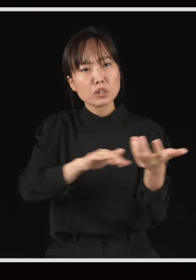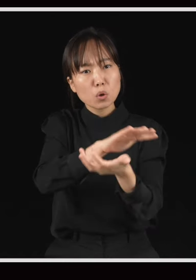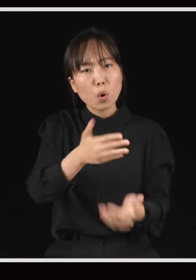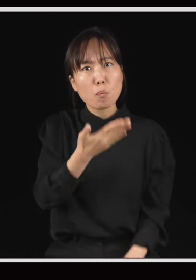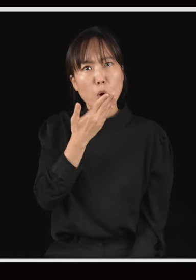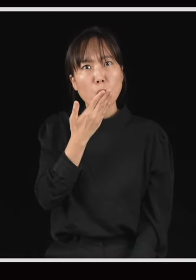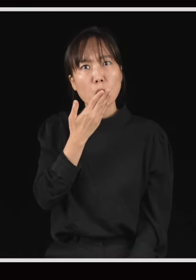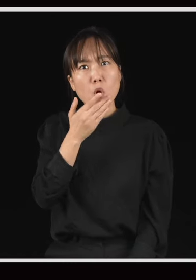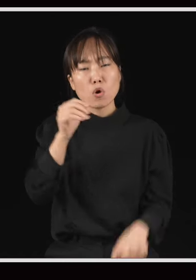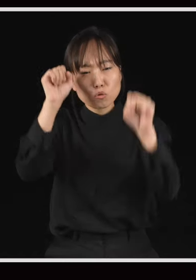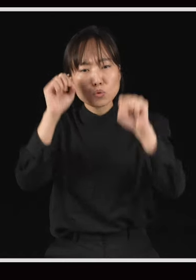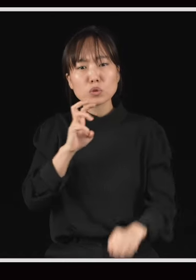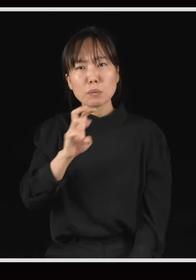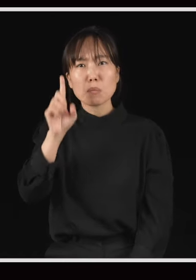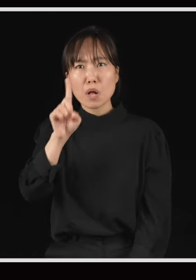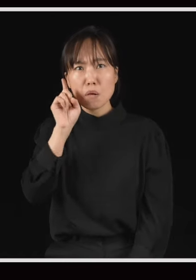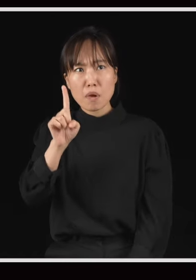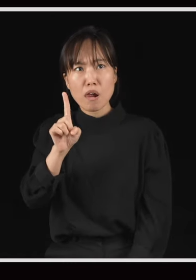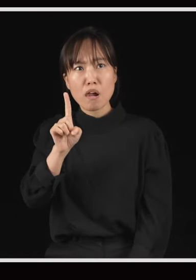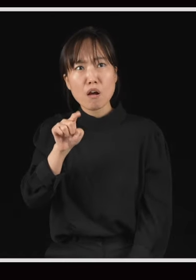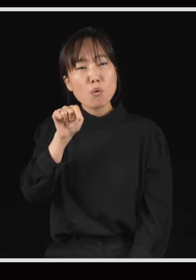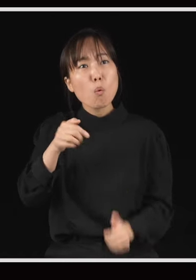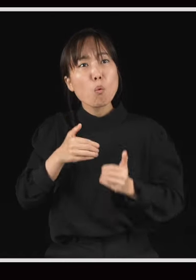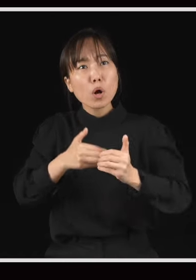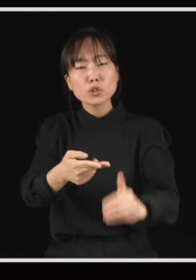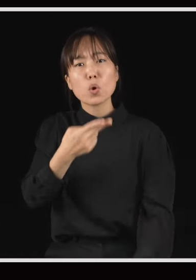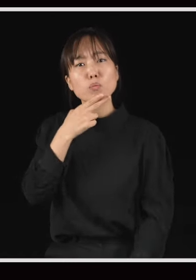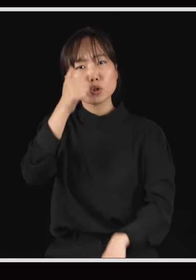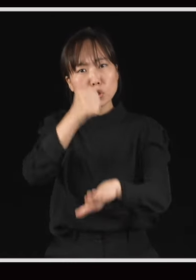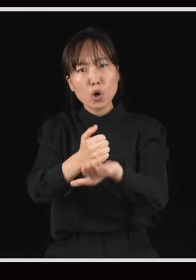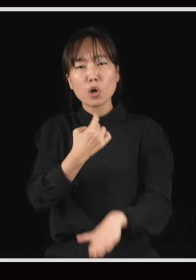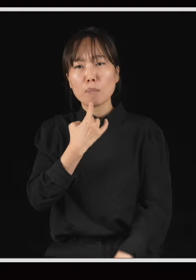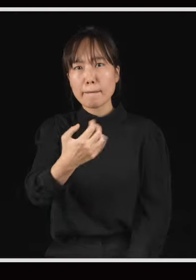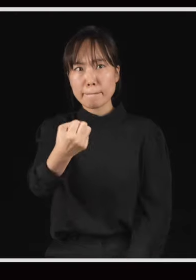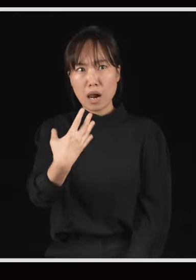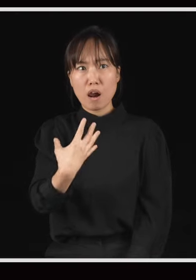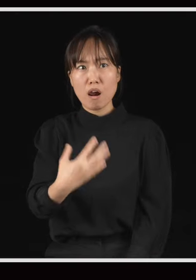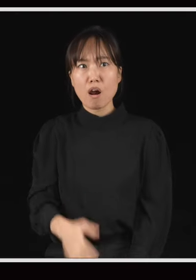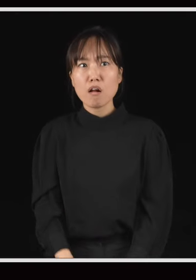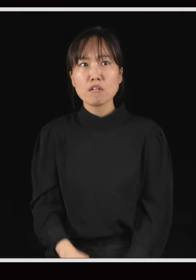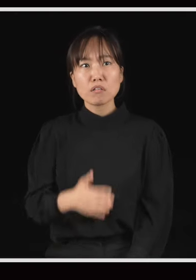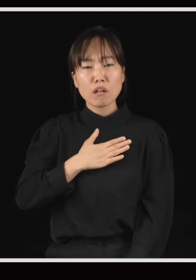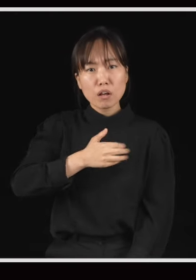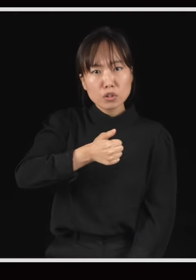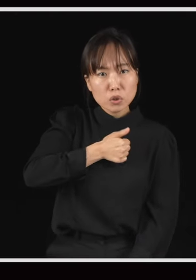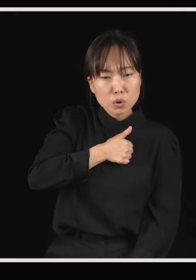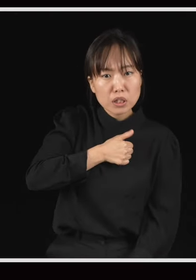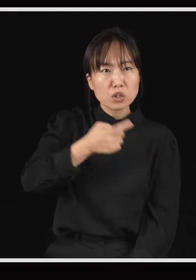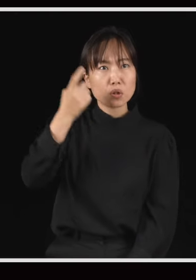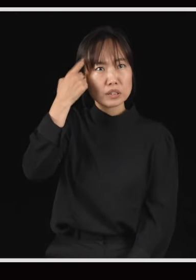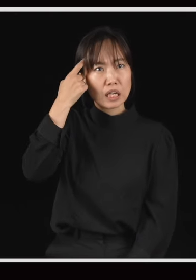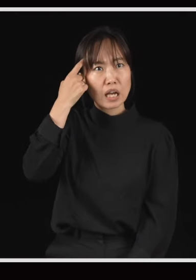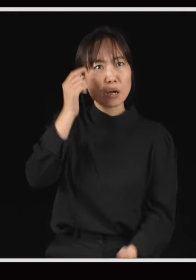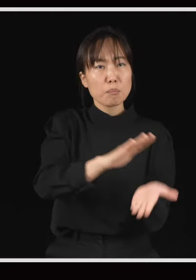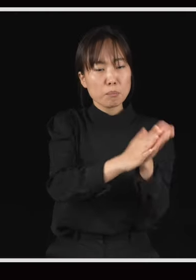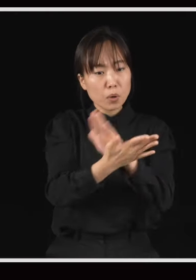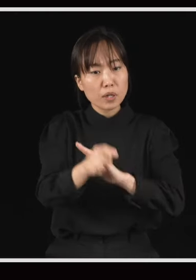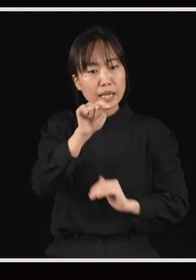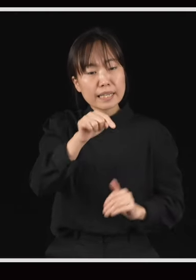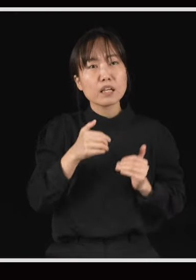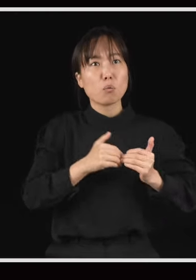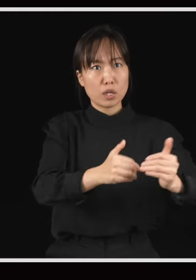먹어라, 하루에 30분 운동을 해라, 이건 결과예요. 그러니까 나의 정체성 또는 내가 하겠다는 어떤 생각이 과정,